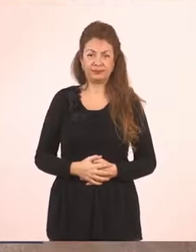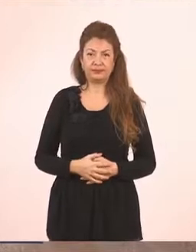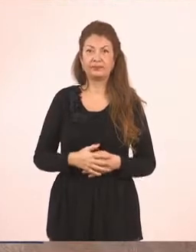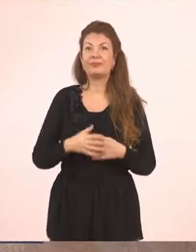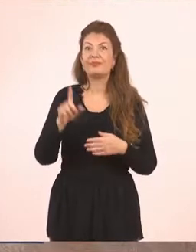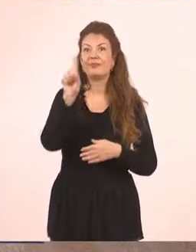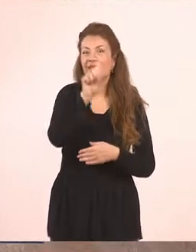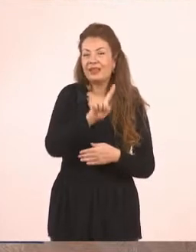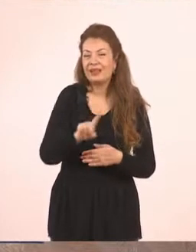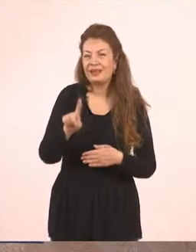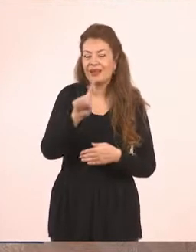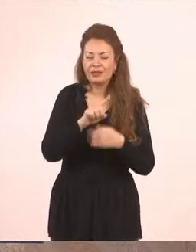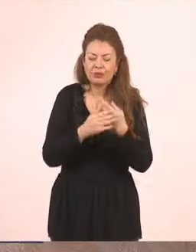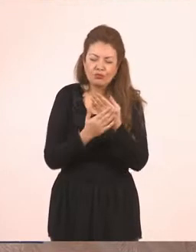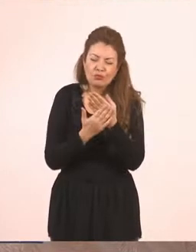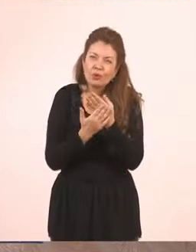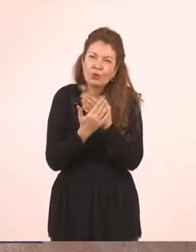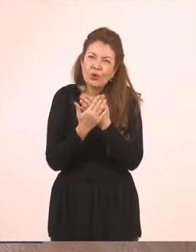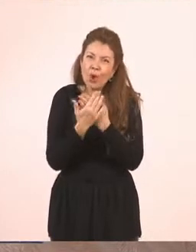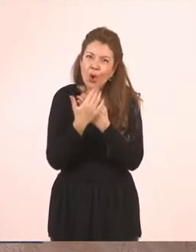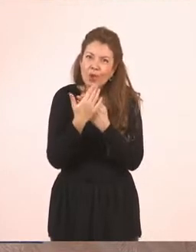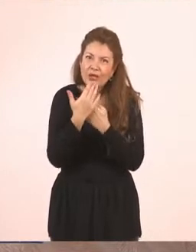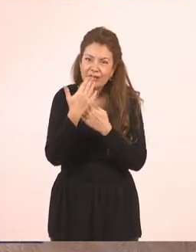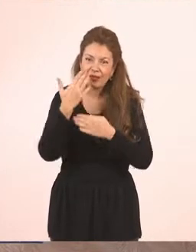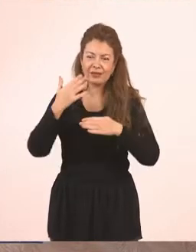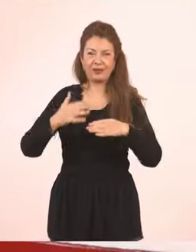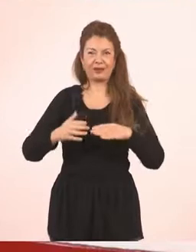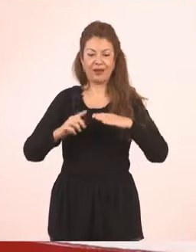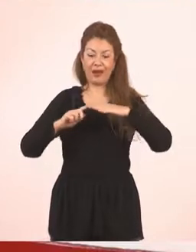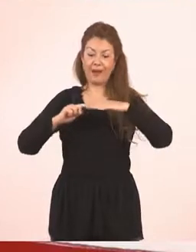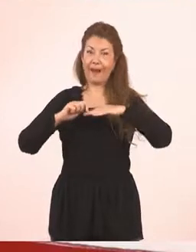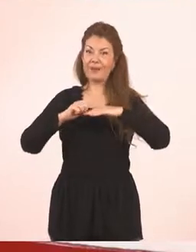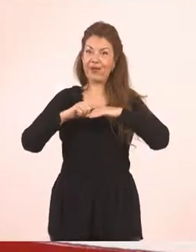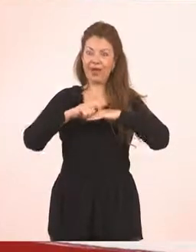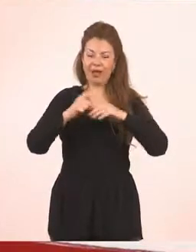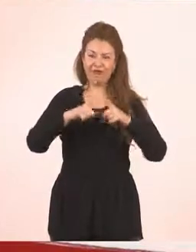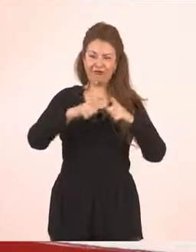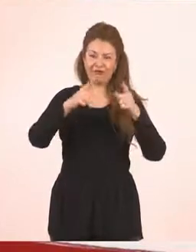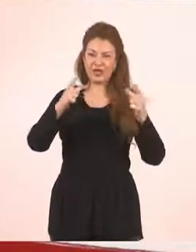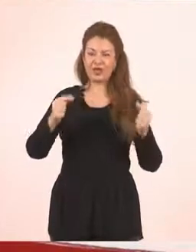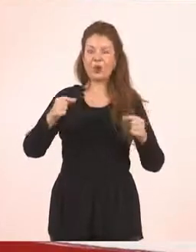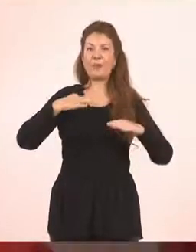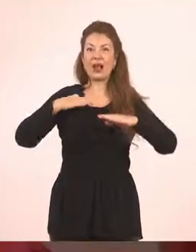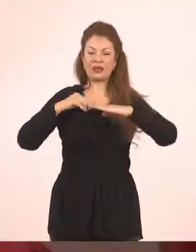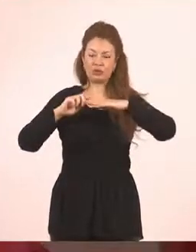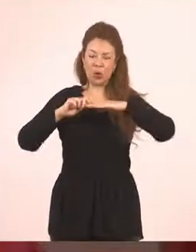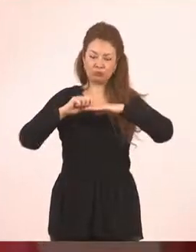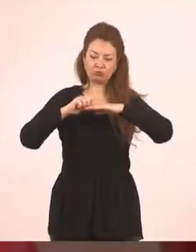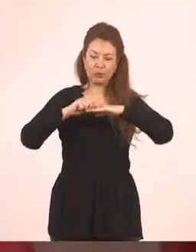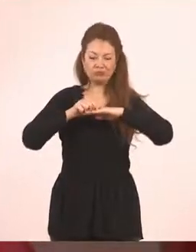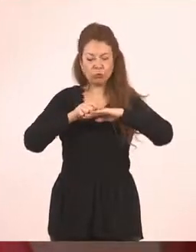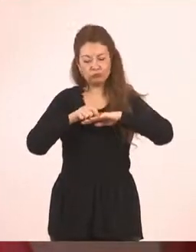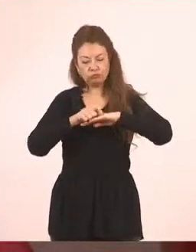Έπειτα ξανάρθε Κυριακή. Η κάμπια έφαγε ένα όμορφο πράσινο φύλλο και ένιωσε πολύ καλύτερα.